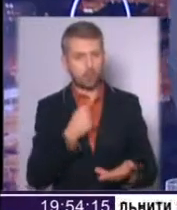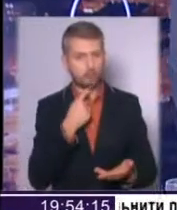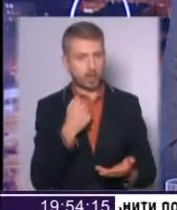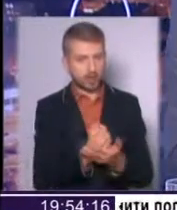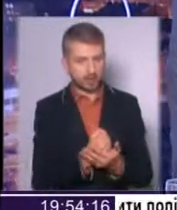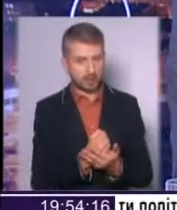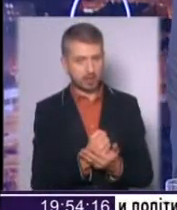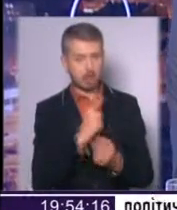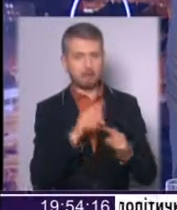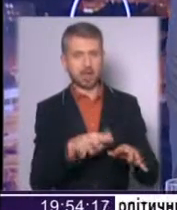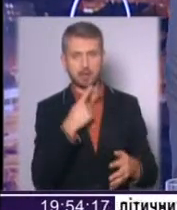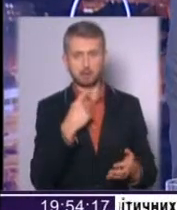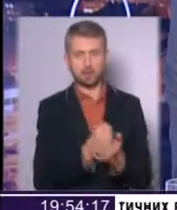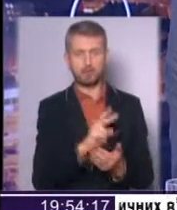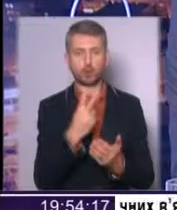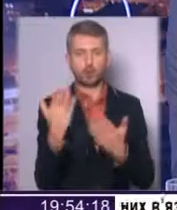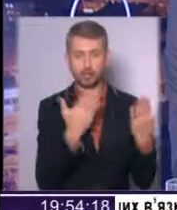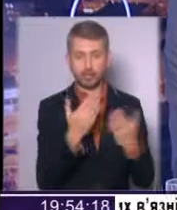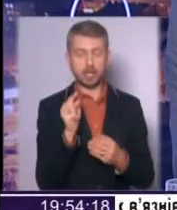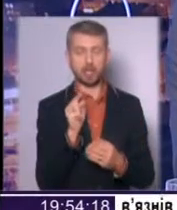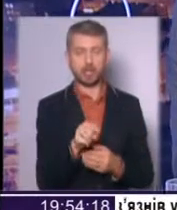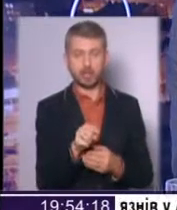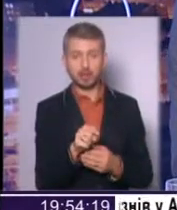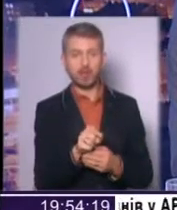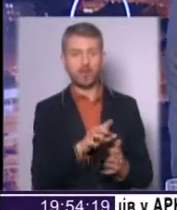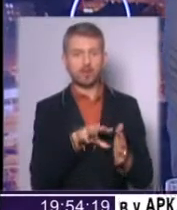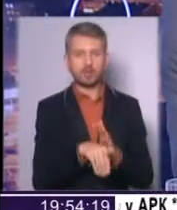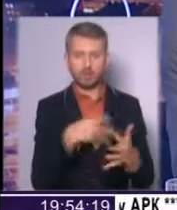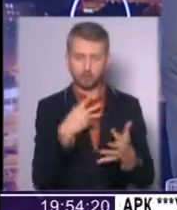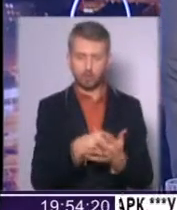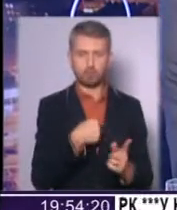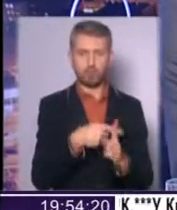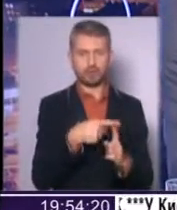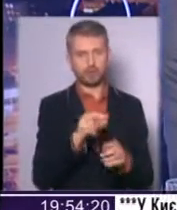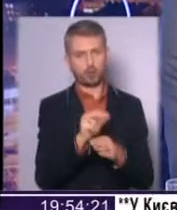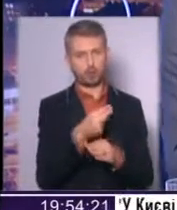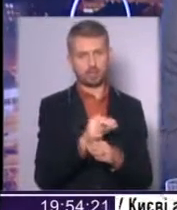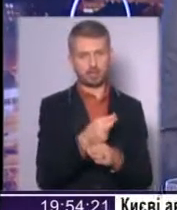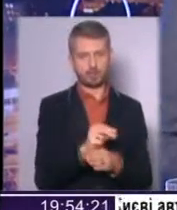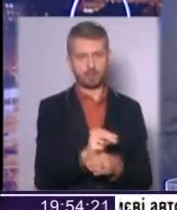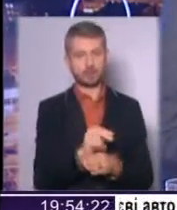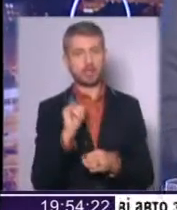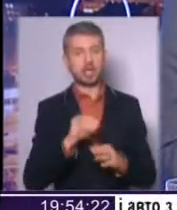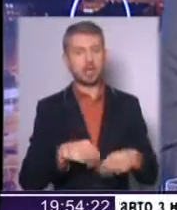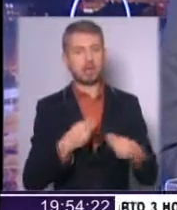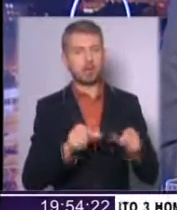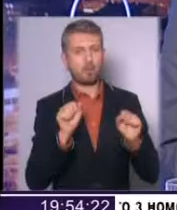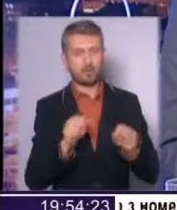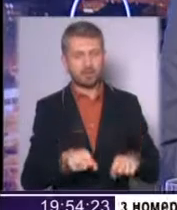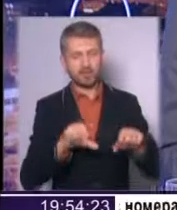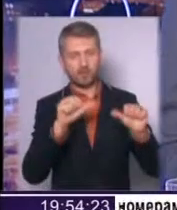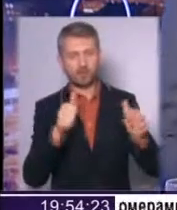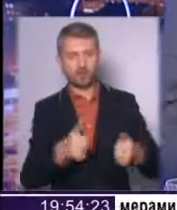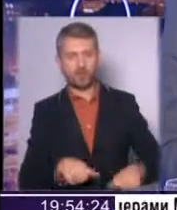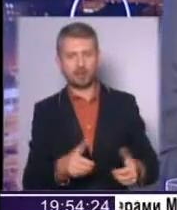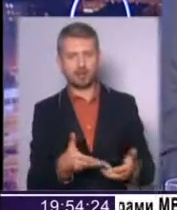це ці вибори показали, ми якби в принципі рівномірне десь представництво нашої сили у